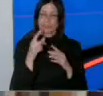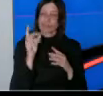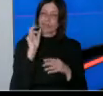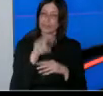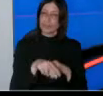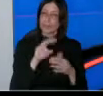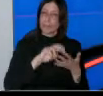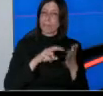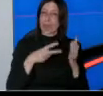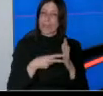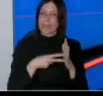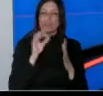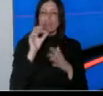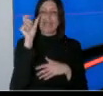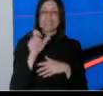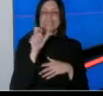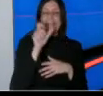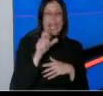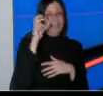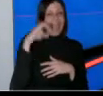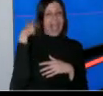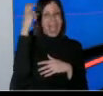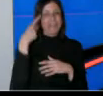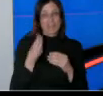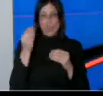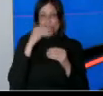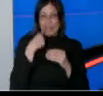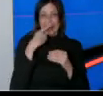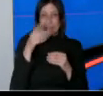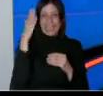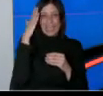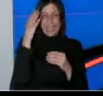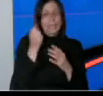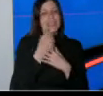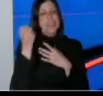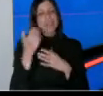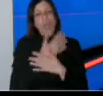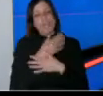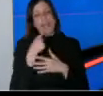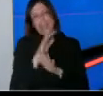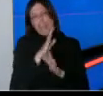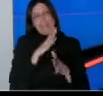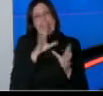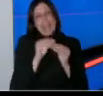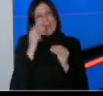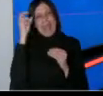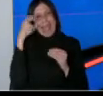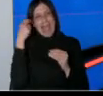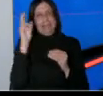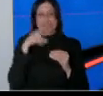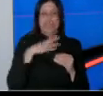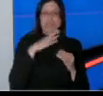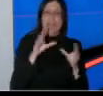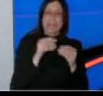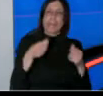להשתתפות פוליטית של האזרחים הערבים. אני רק אוסיף ואגיד לכם שאתם מכירים את זה שבימין אוהבים להגיד, אין לנו בעיה עם הערבים, יש לנו בעיה עם